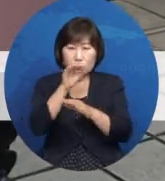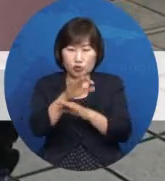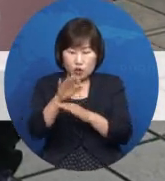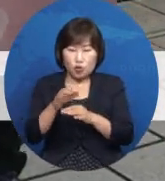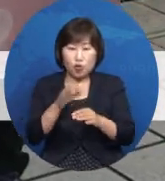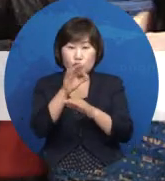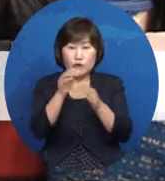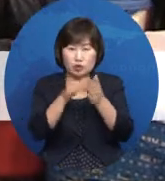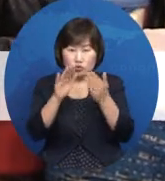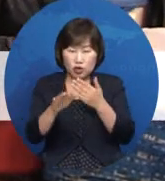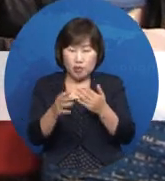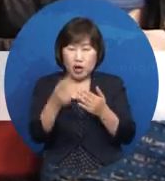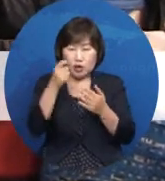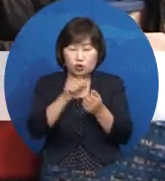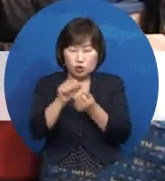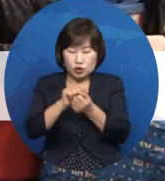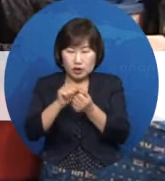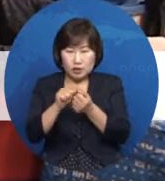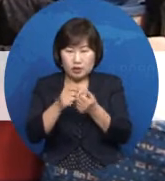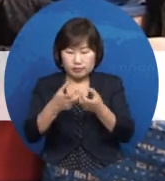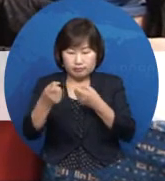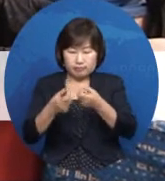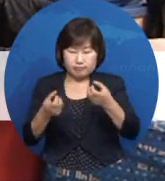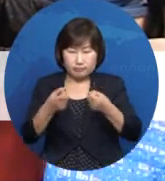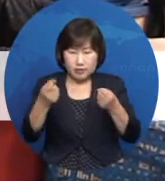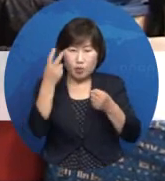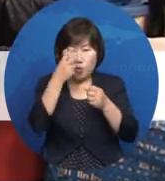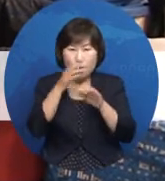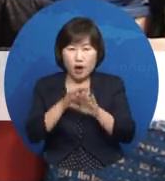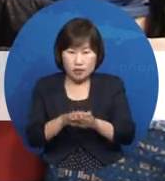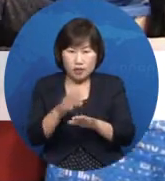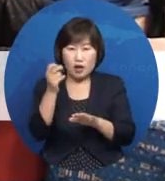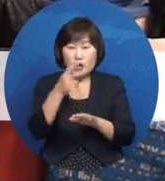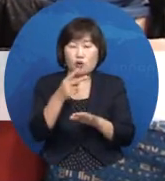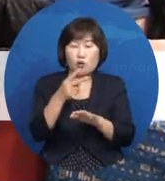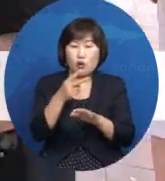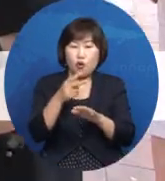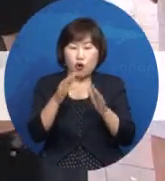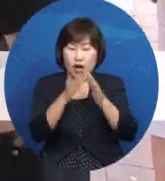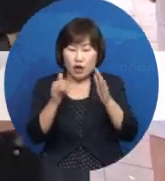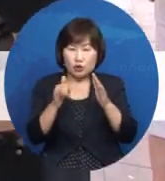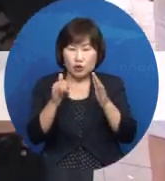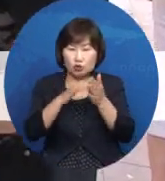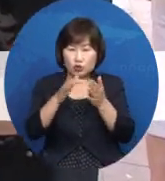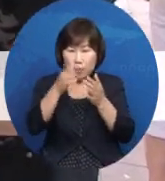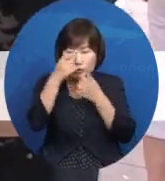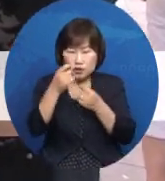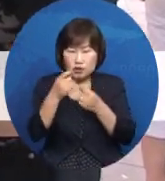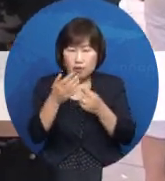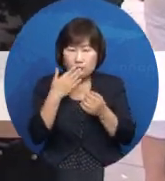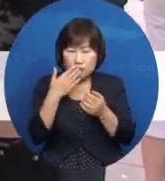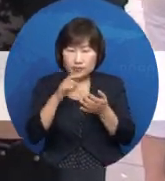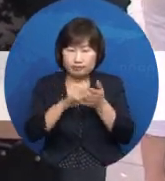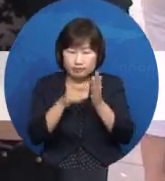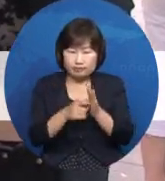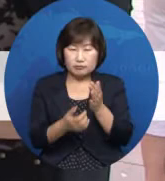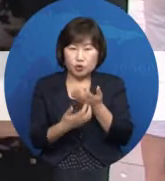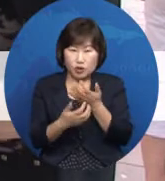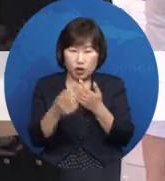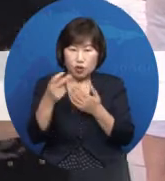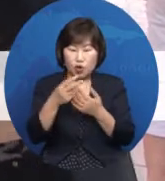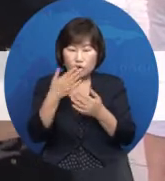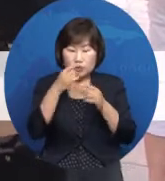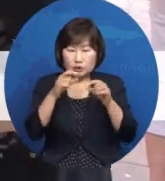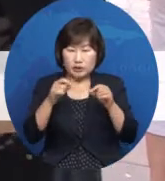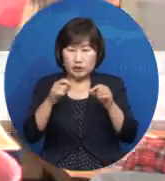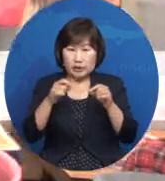후 바로 손질해 한 끼 분량으로 나누어 보관하기, 가족 식사량에 맞춰 먹을 만큼만 조리하기, 음식물